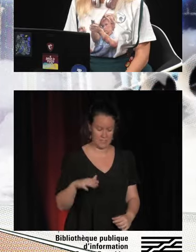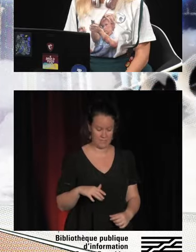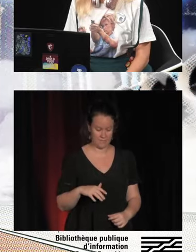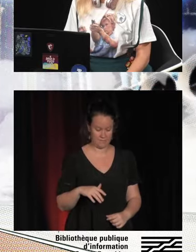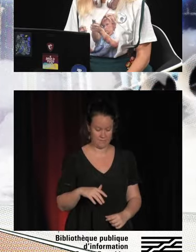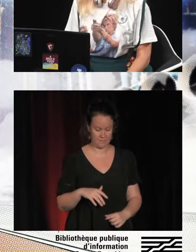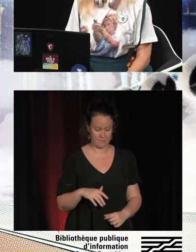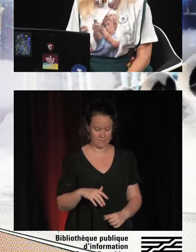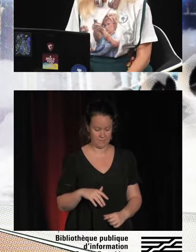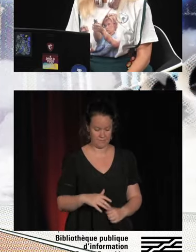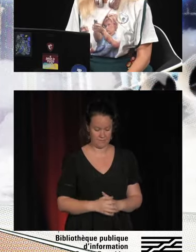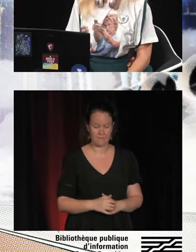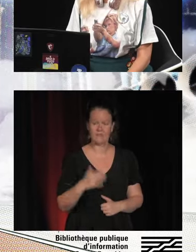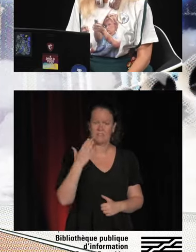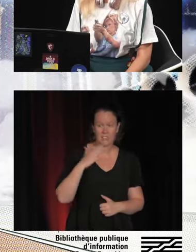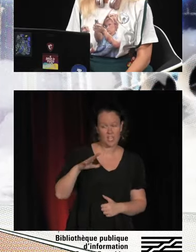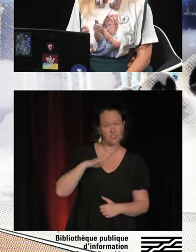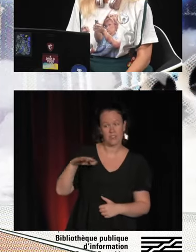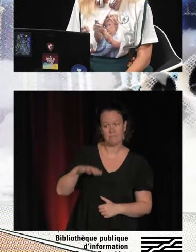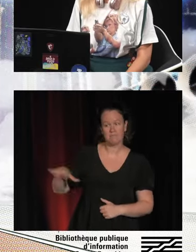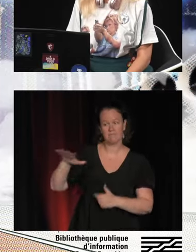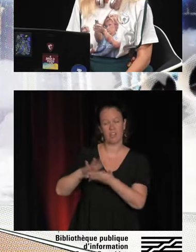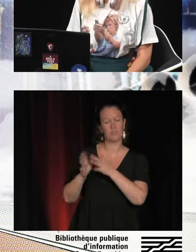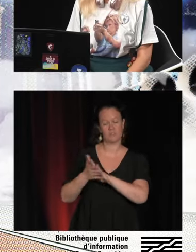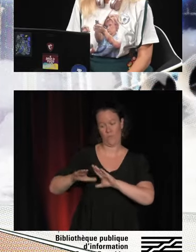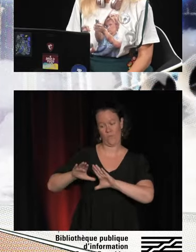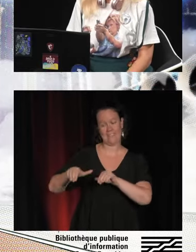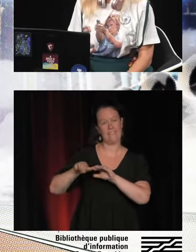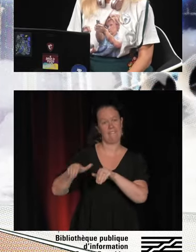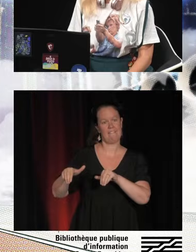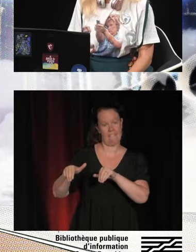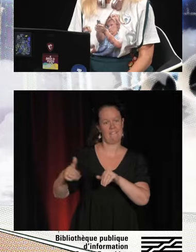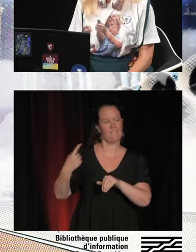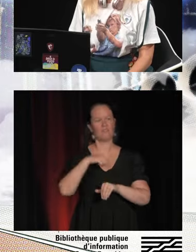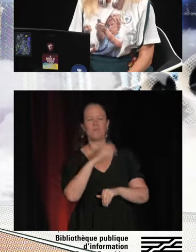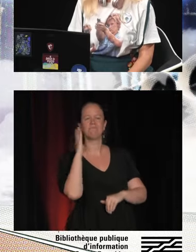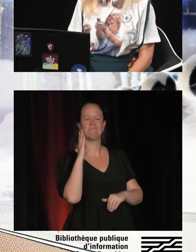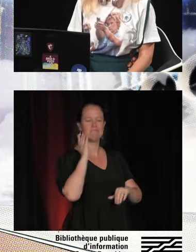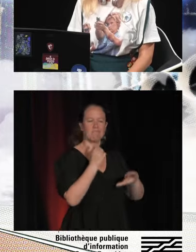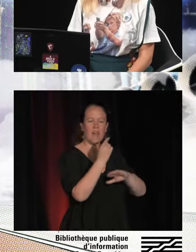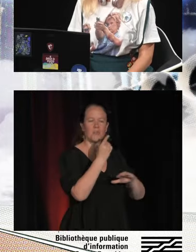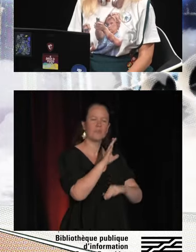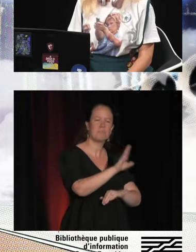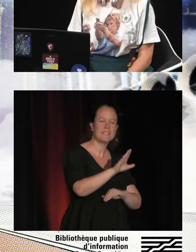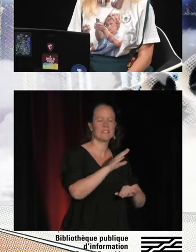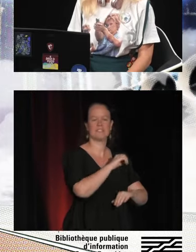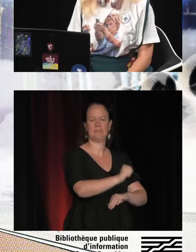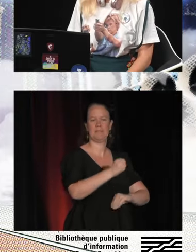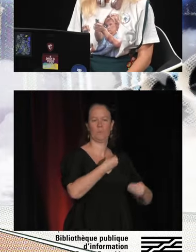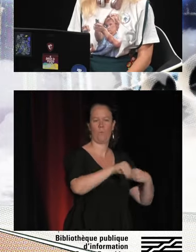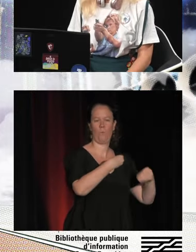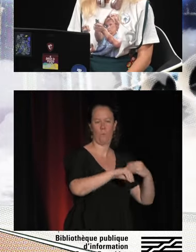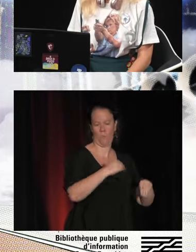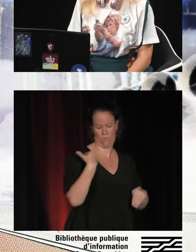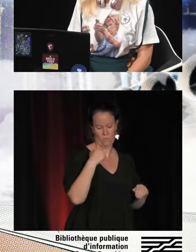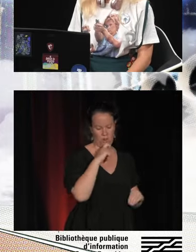il y a une association donc, de kinés qui était notamment présent à Spidon, bien sûr. Non, ça ne va pas du tout, en fait.